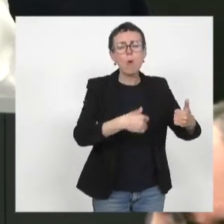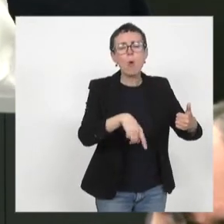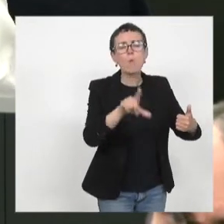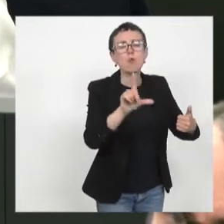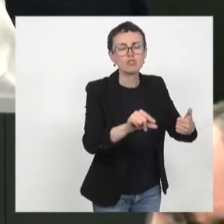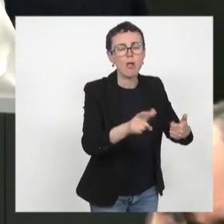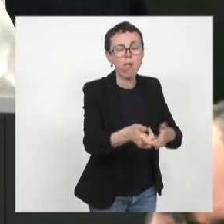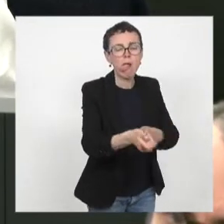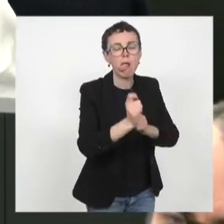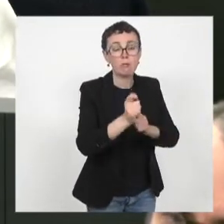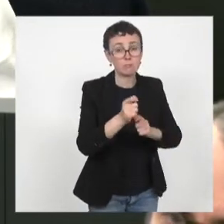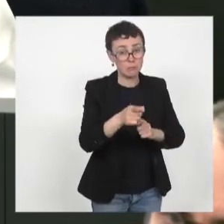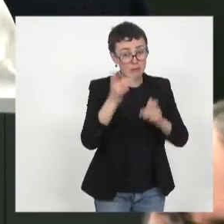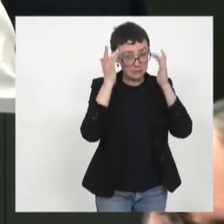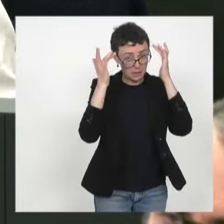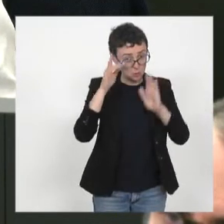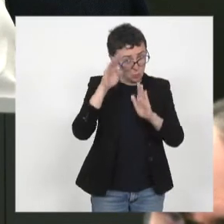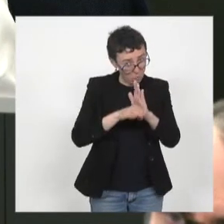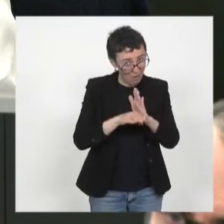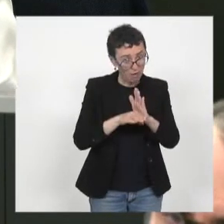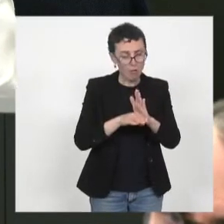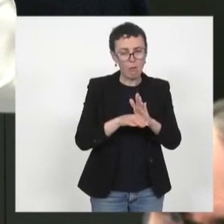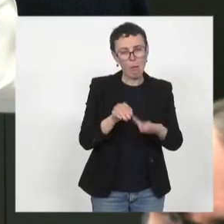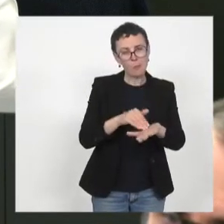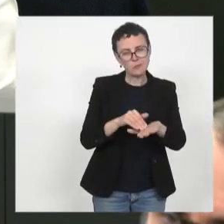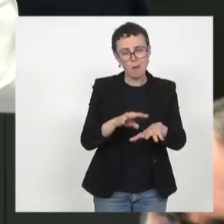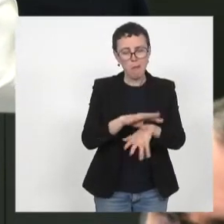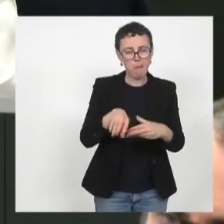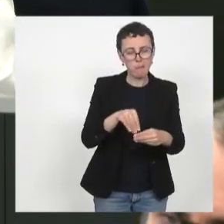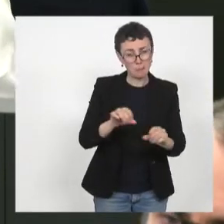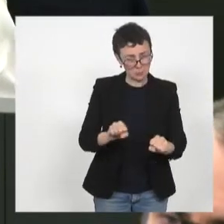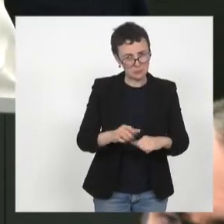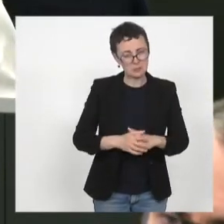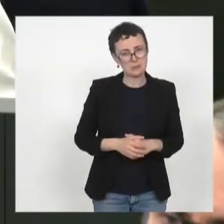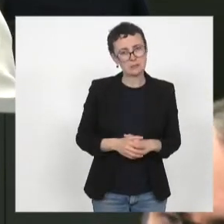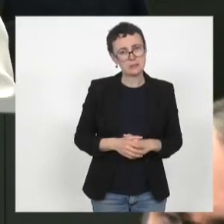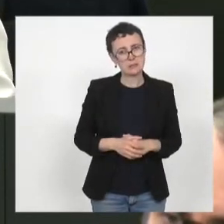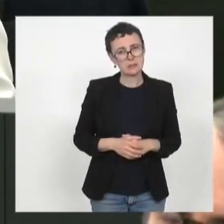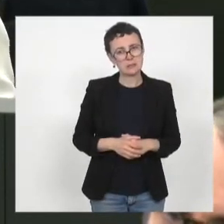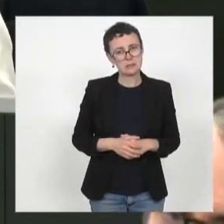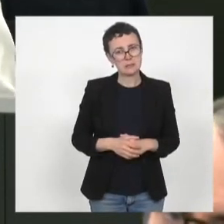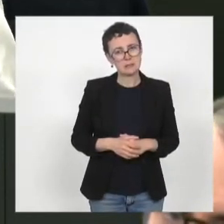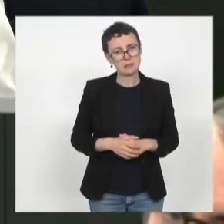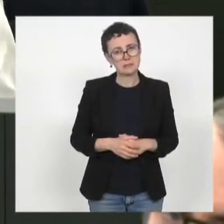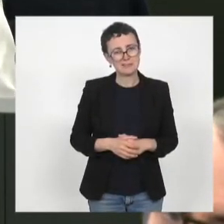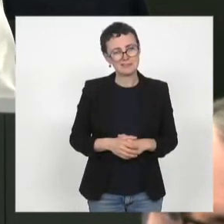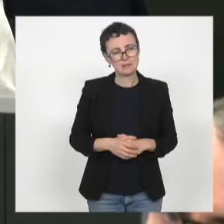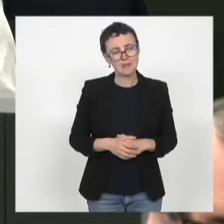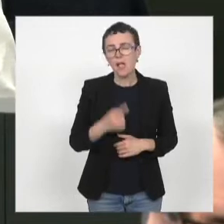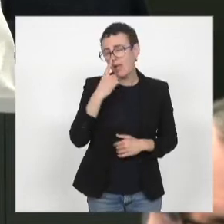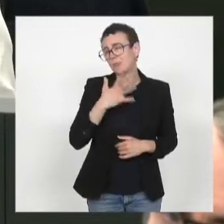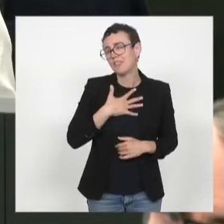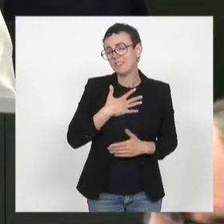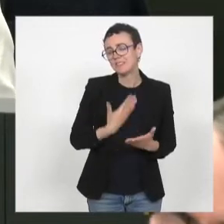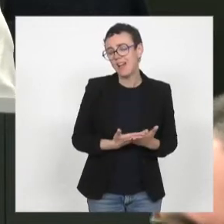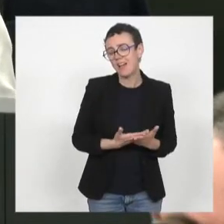ou le moindre coût. Au fond, les marchés permettent seulement de faire peser sur vos partenaires la responsabilité qui